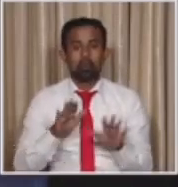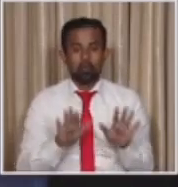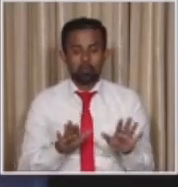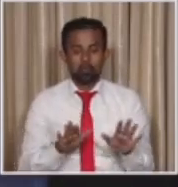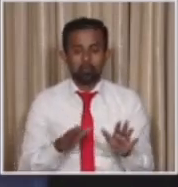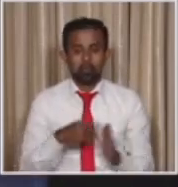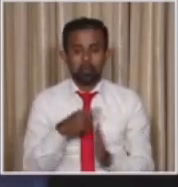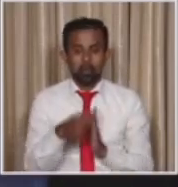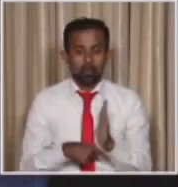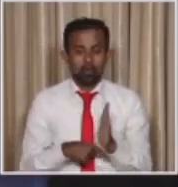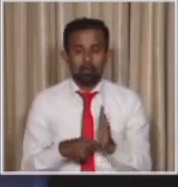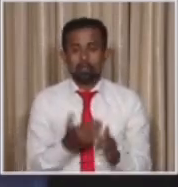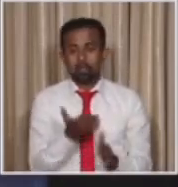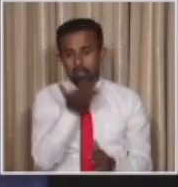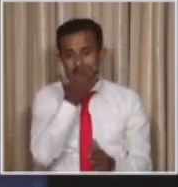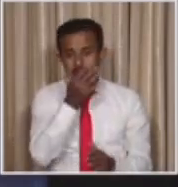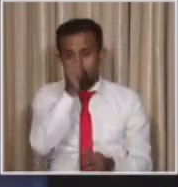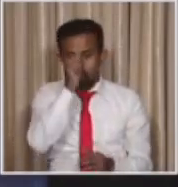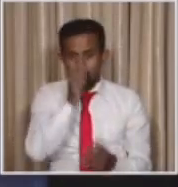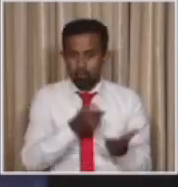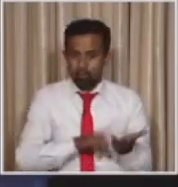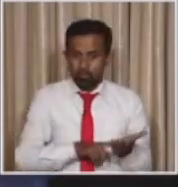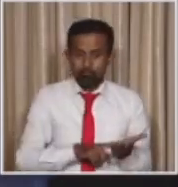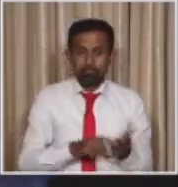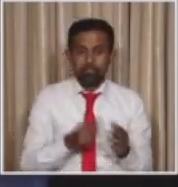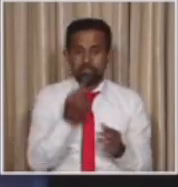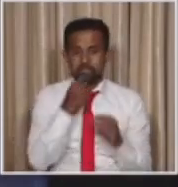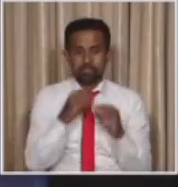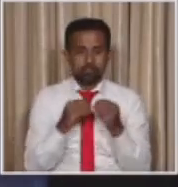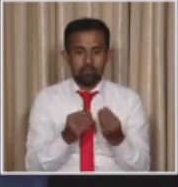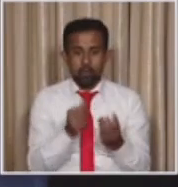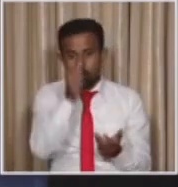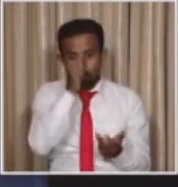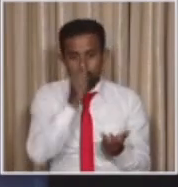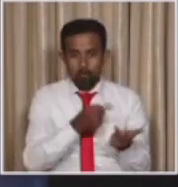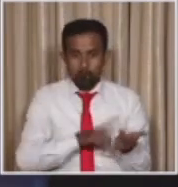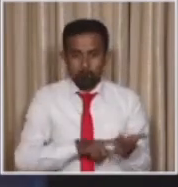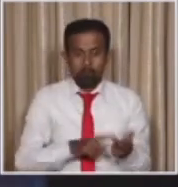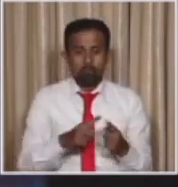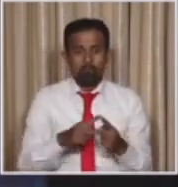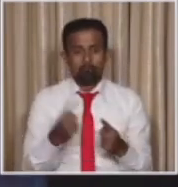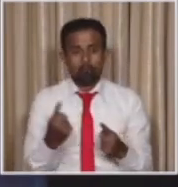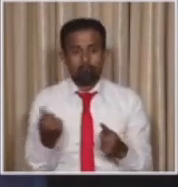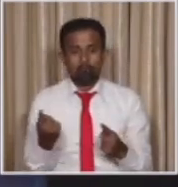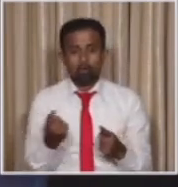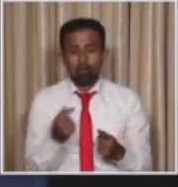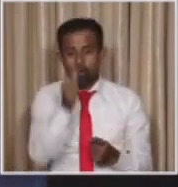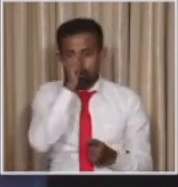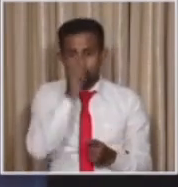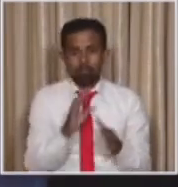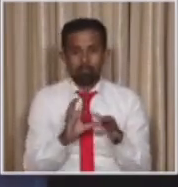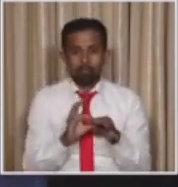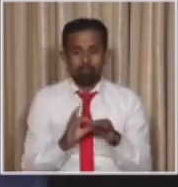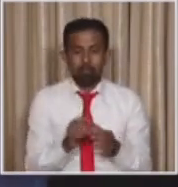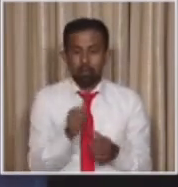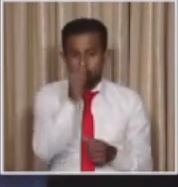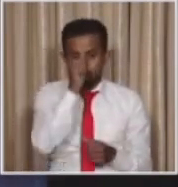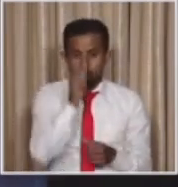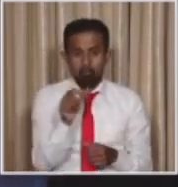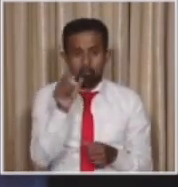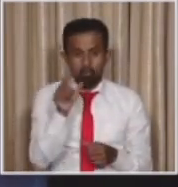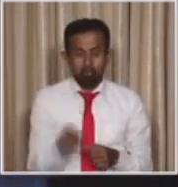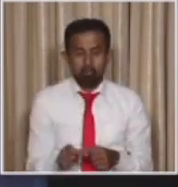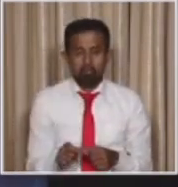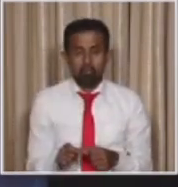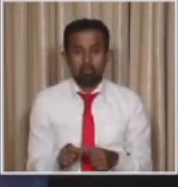මේ රටේ සීනි වලින් හොරකම් කරන මිනිහා, සුදු ලුණු වලින් හොරකම් කරන මිනිහා, වෙන වෙන මංකොල්ල වලට සම්බන්ධ වෙලා හොරකම් කරන